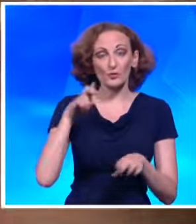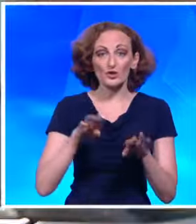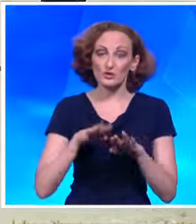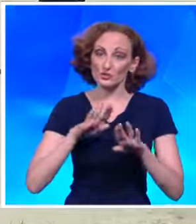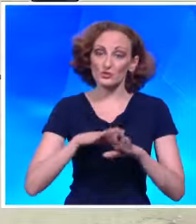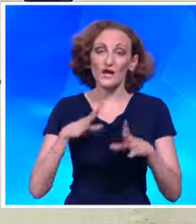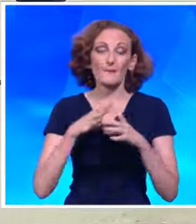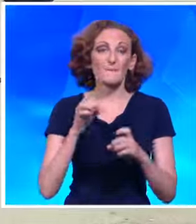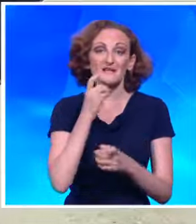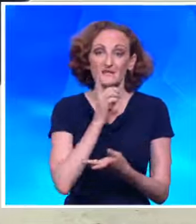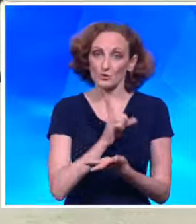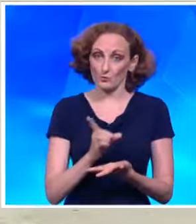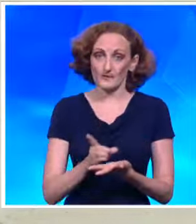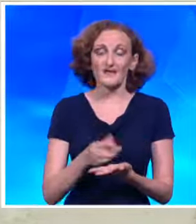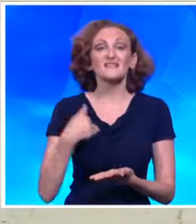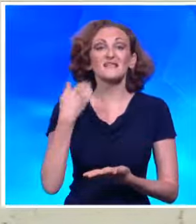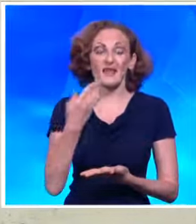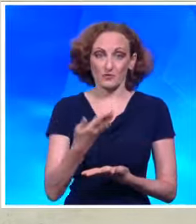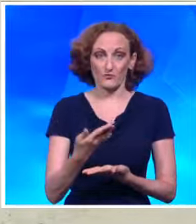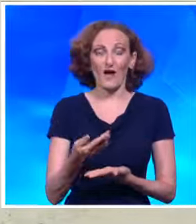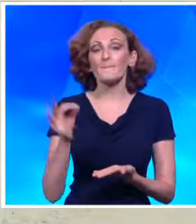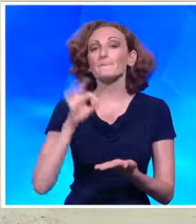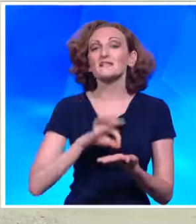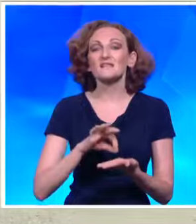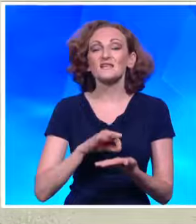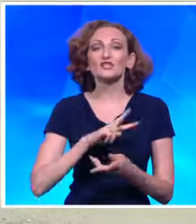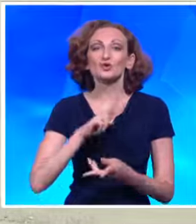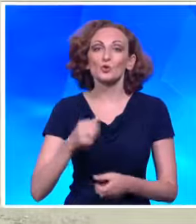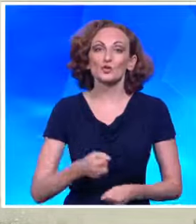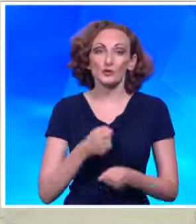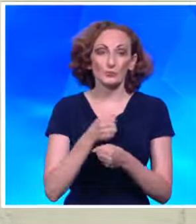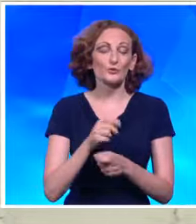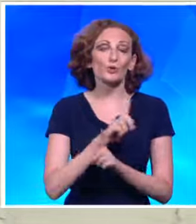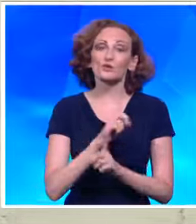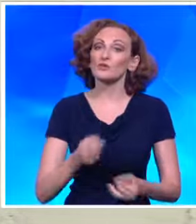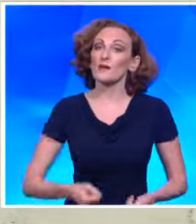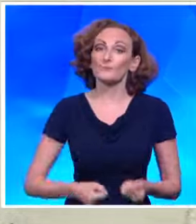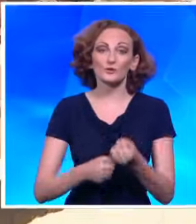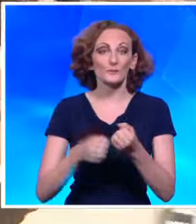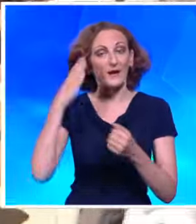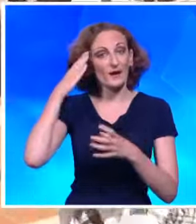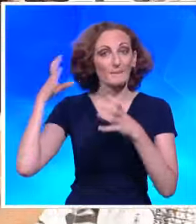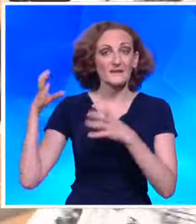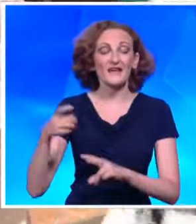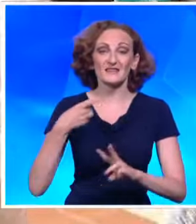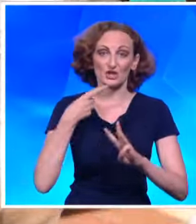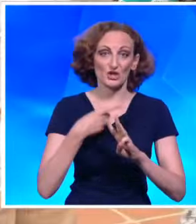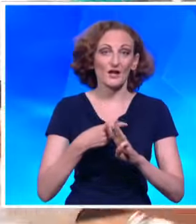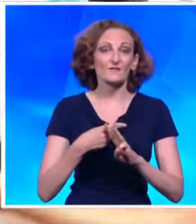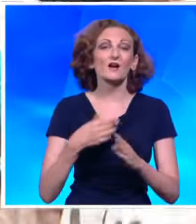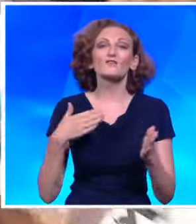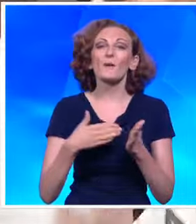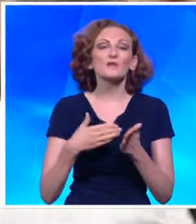безмълвен. След тях, минути преди един, пристигнаха и останалите депутати, които не подкрепиха кабинета Желязков. По какъв повод сте тук?